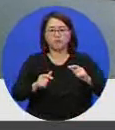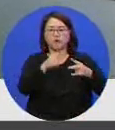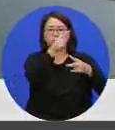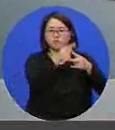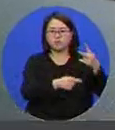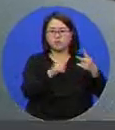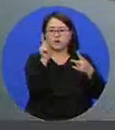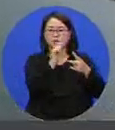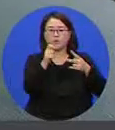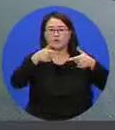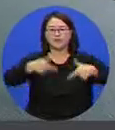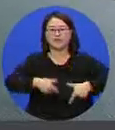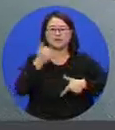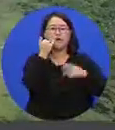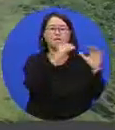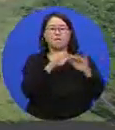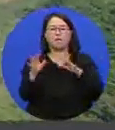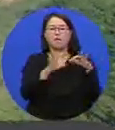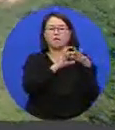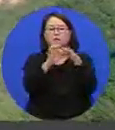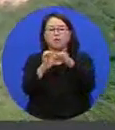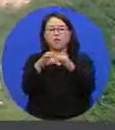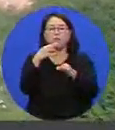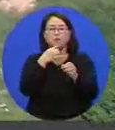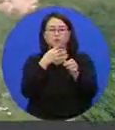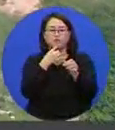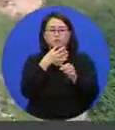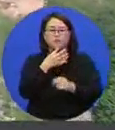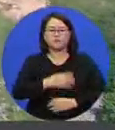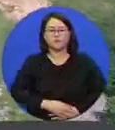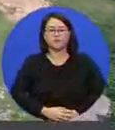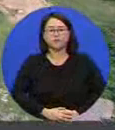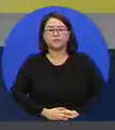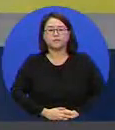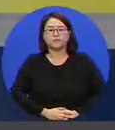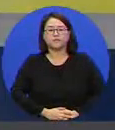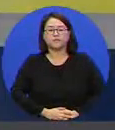묶은 서해안권이 유일하게 인증받았습니다.